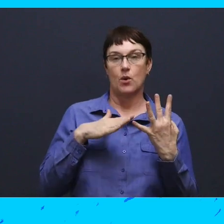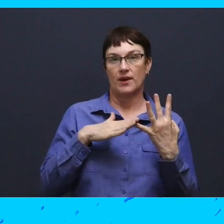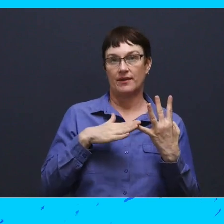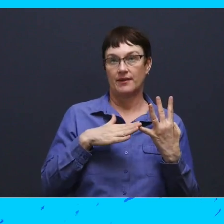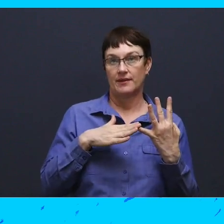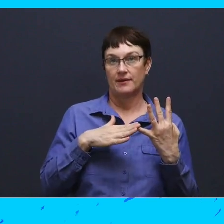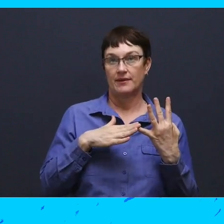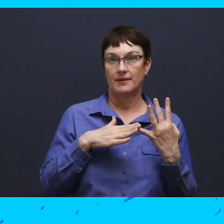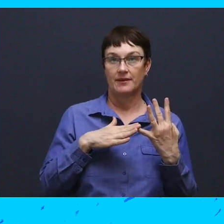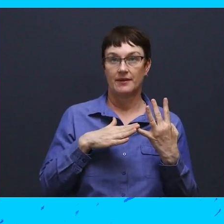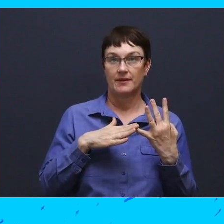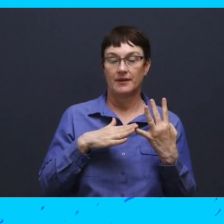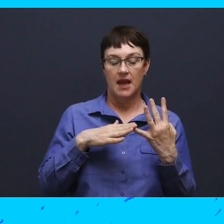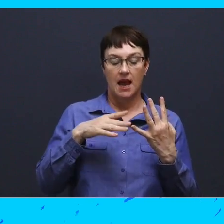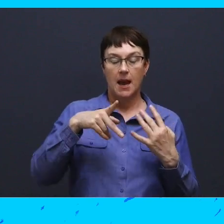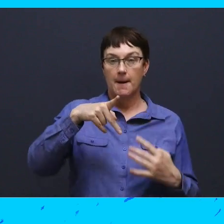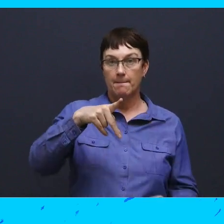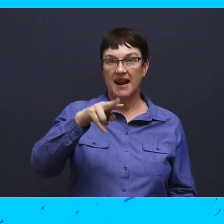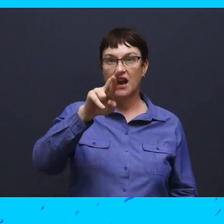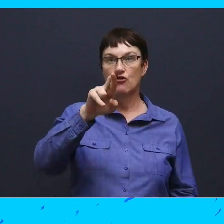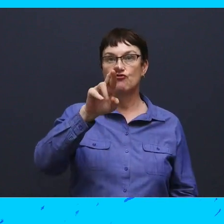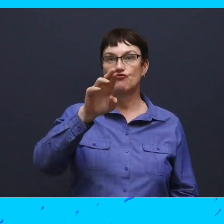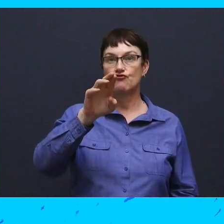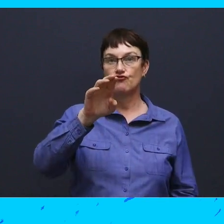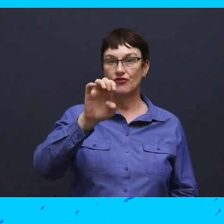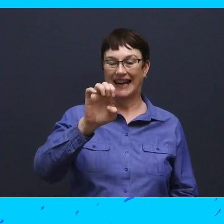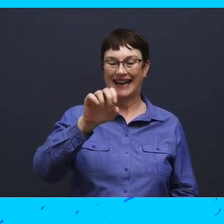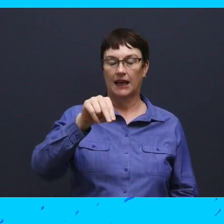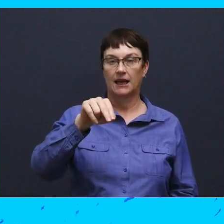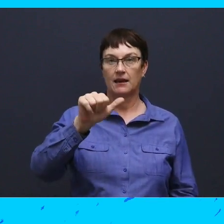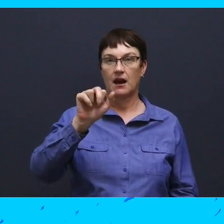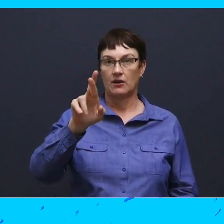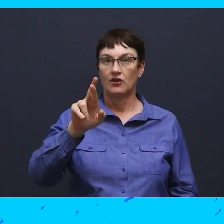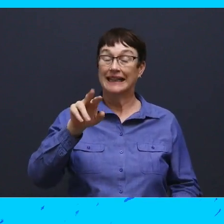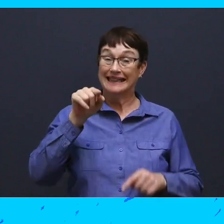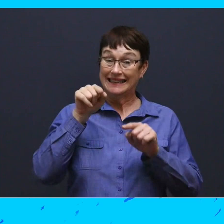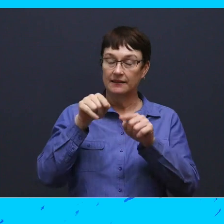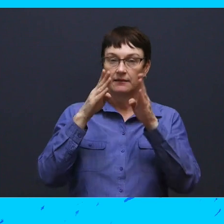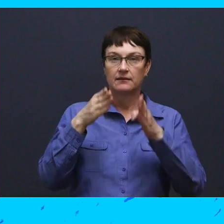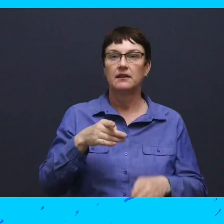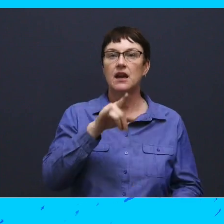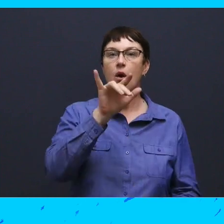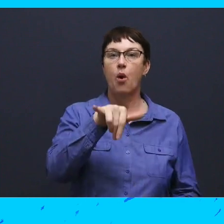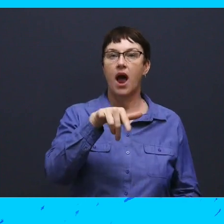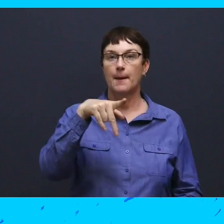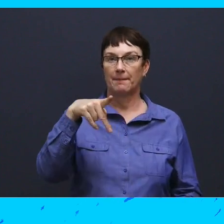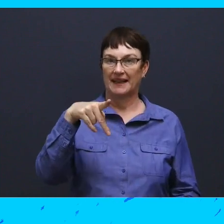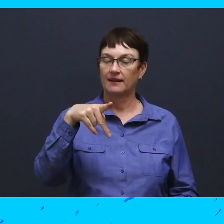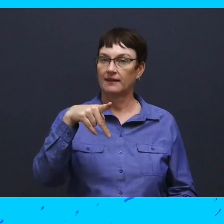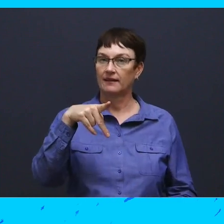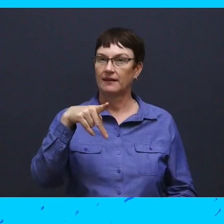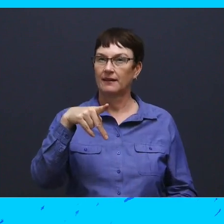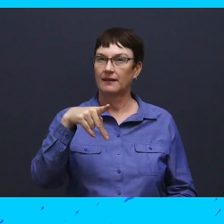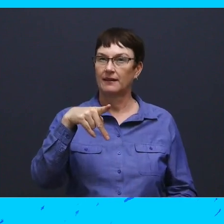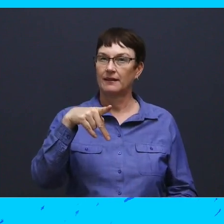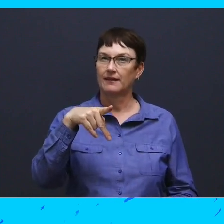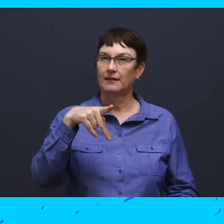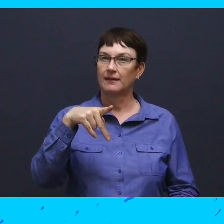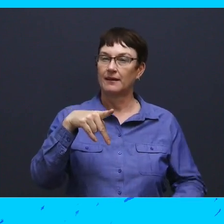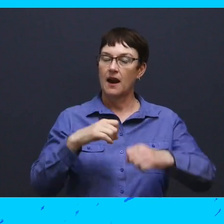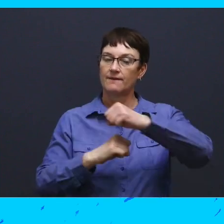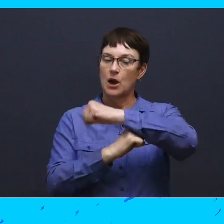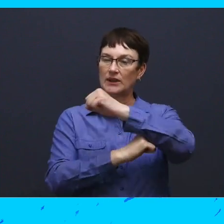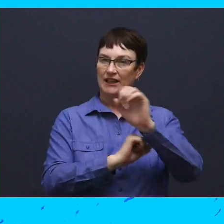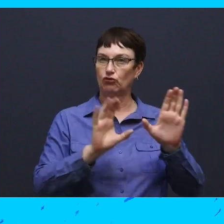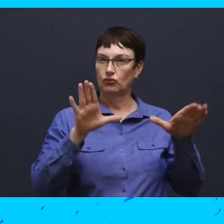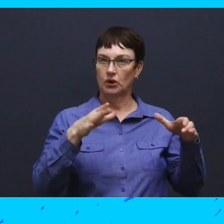celle qui a été répondu le plus. Je vais donc, on va revenir sur les